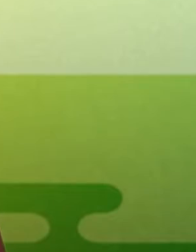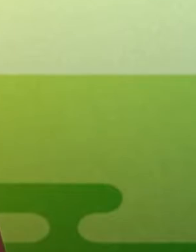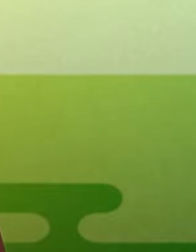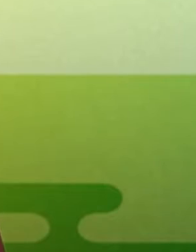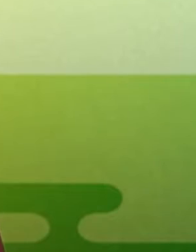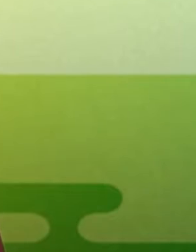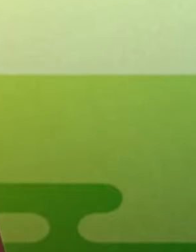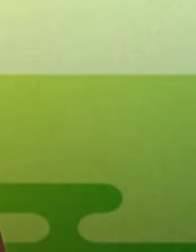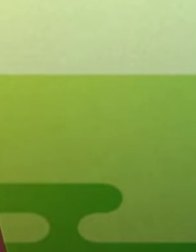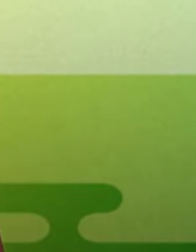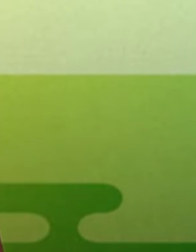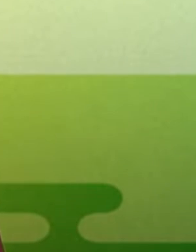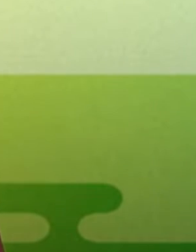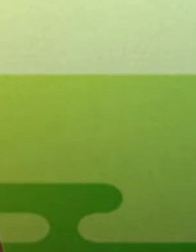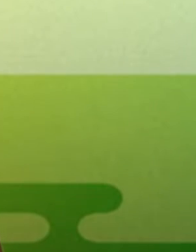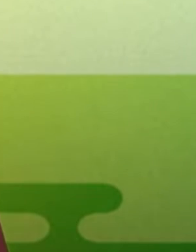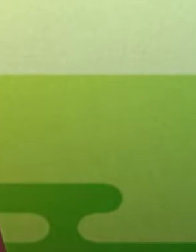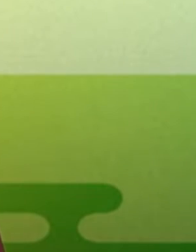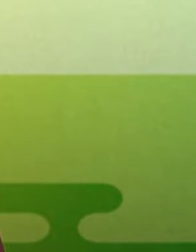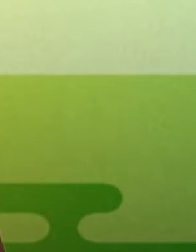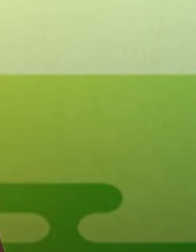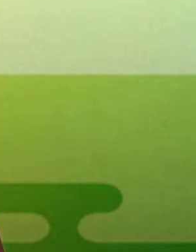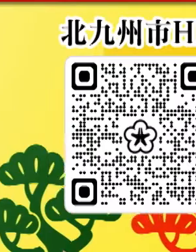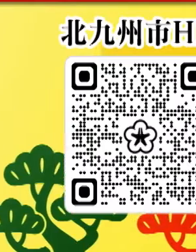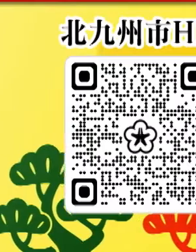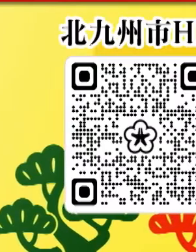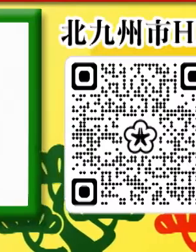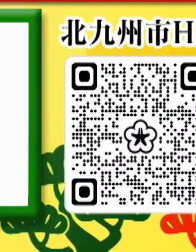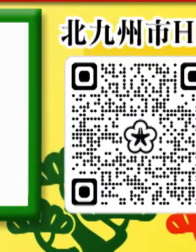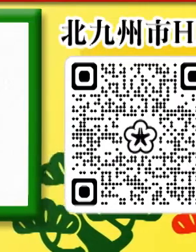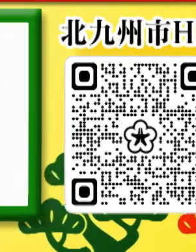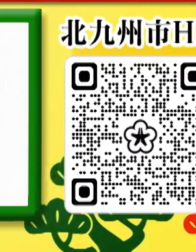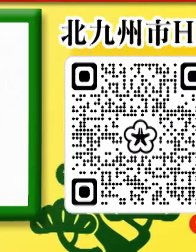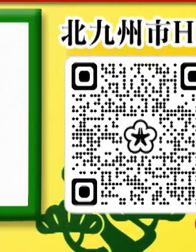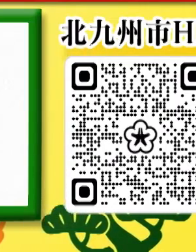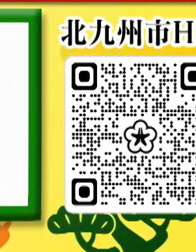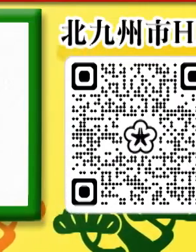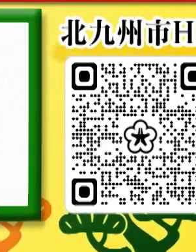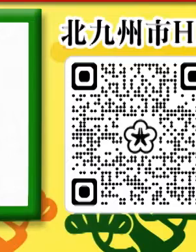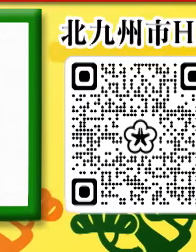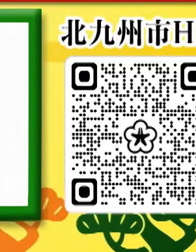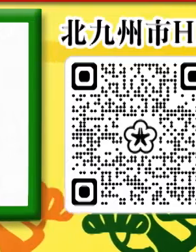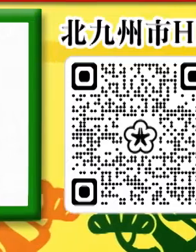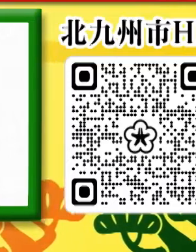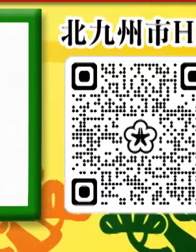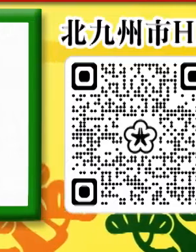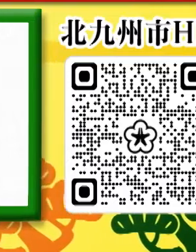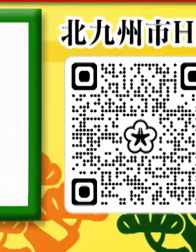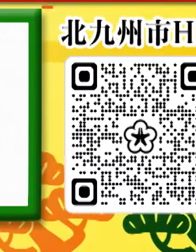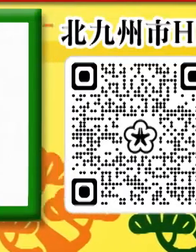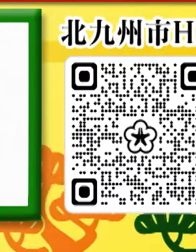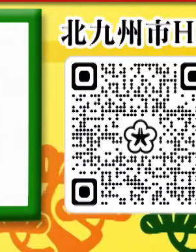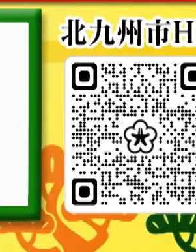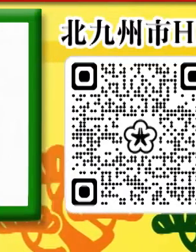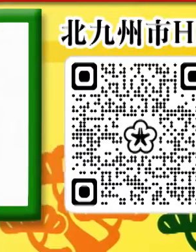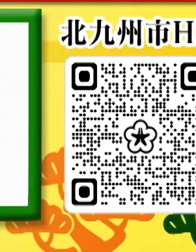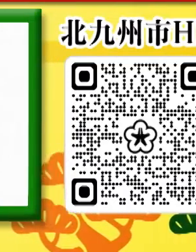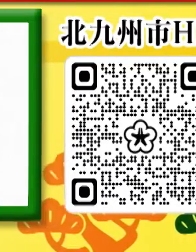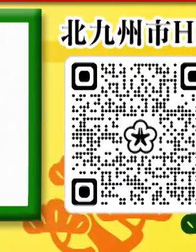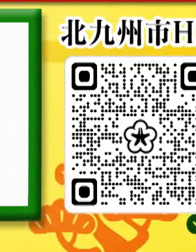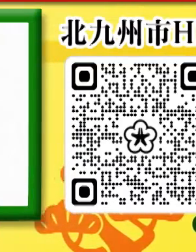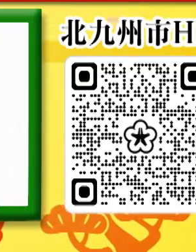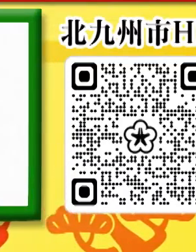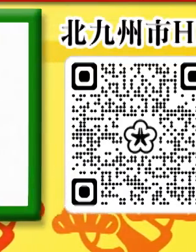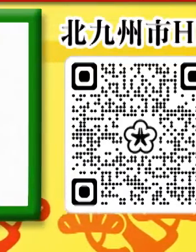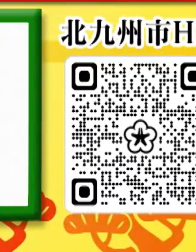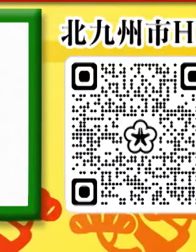。 今日の焦点、仕事と私生活を充実させ、組織の成果も高める